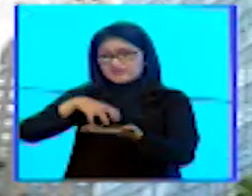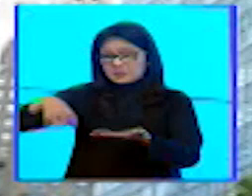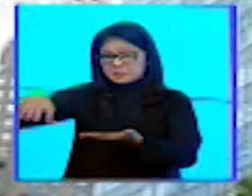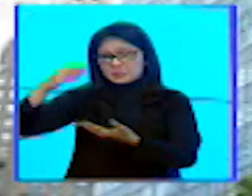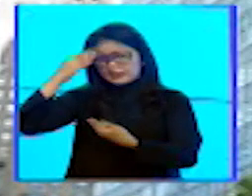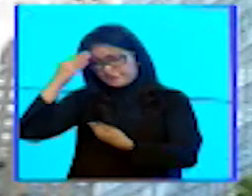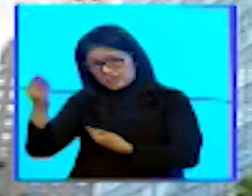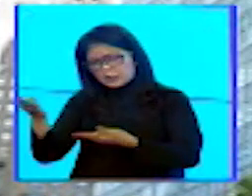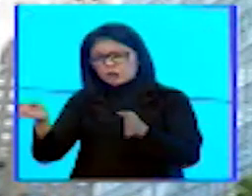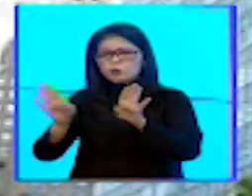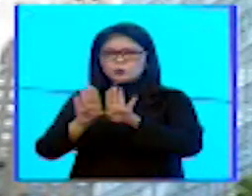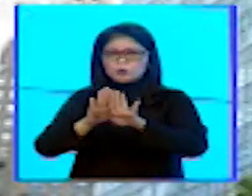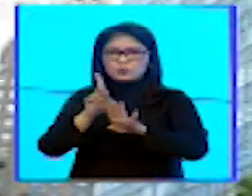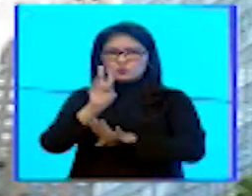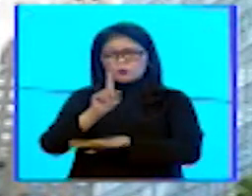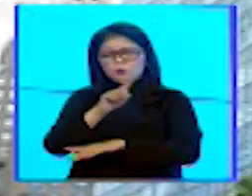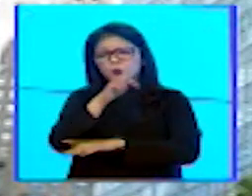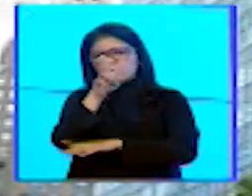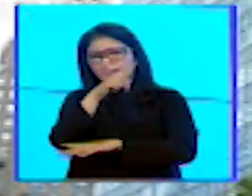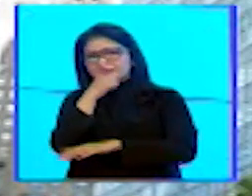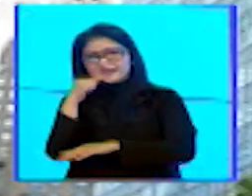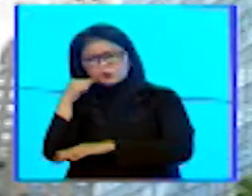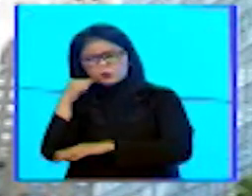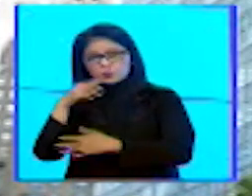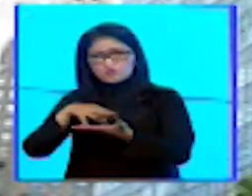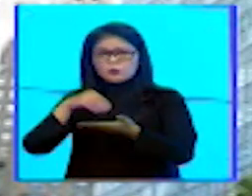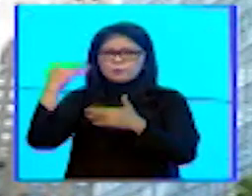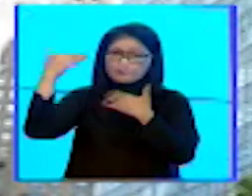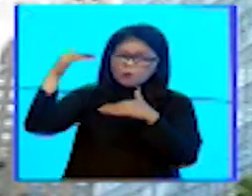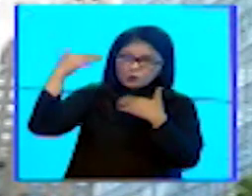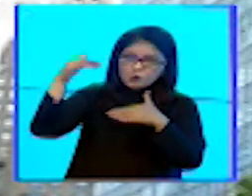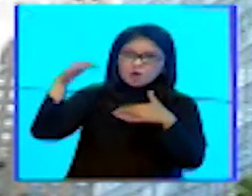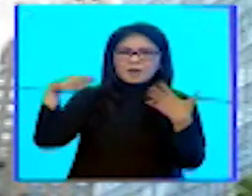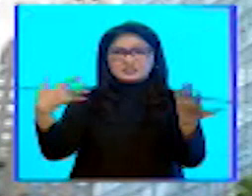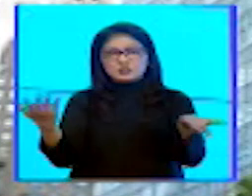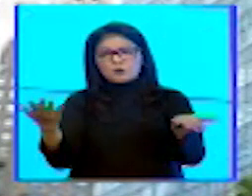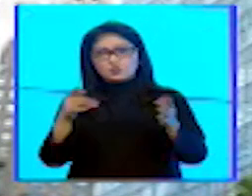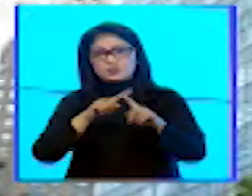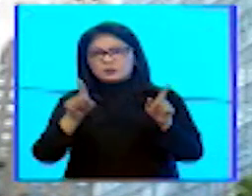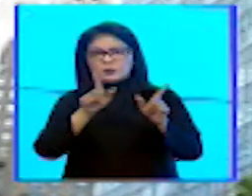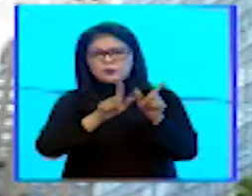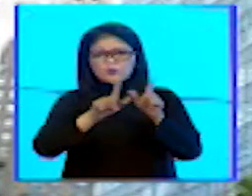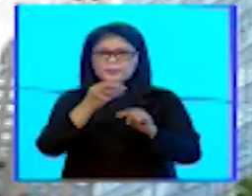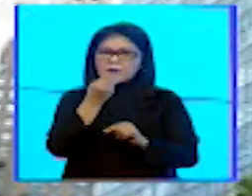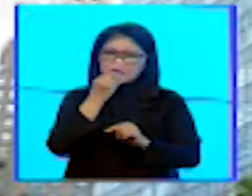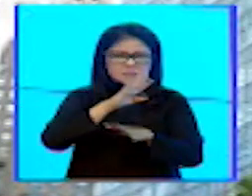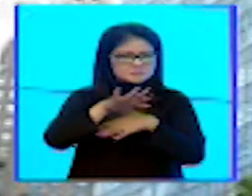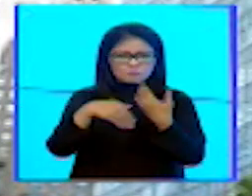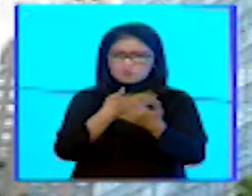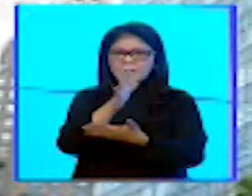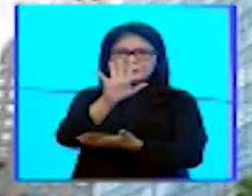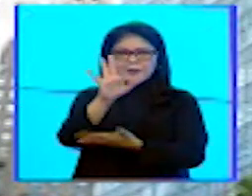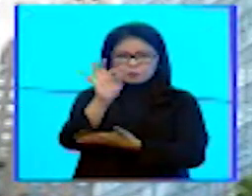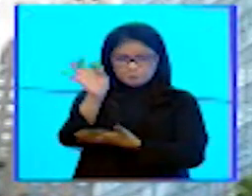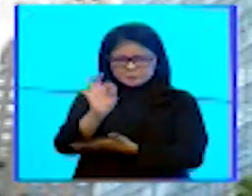sementara selama 2 pekan. Untuk pusat perbelanjaan dan restoran, aturan tetap sama dengan pembatasan kapasitas 50% dan jam